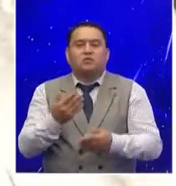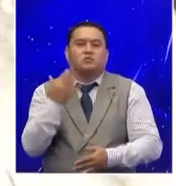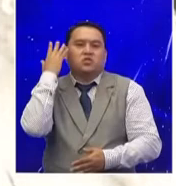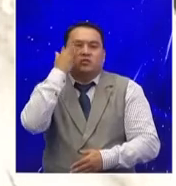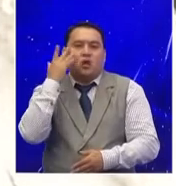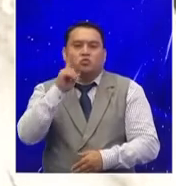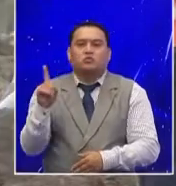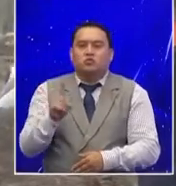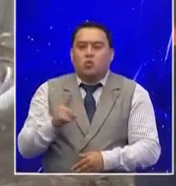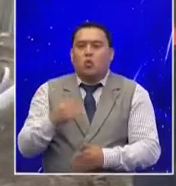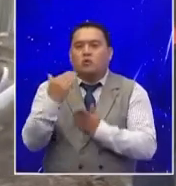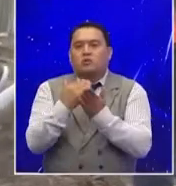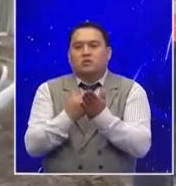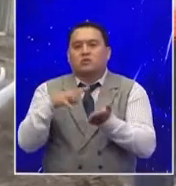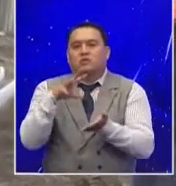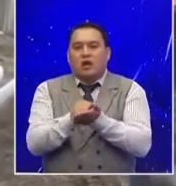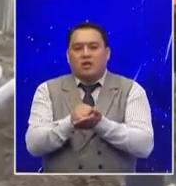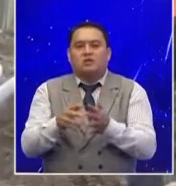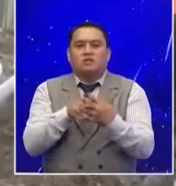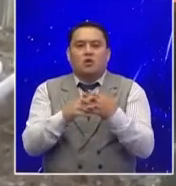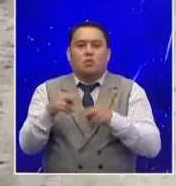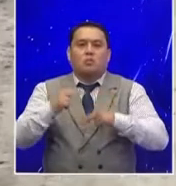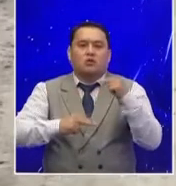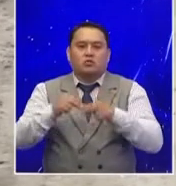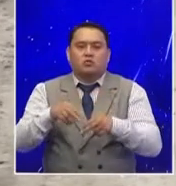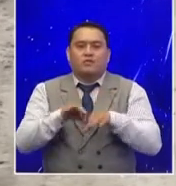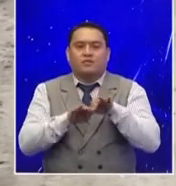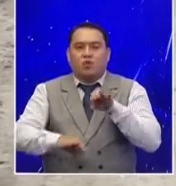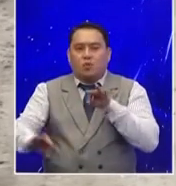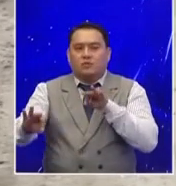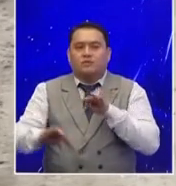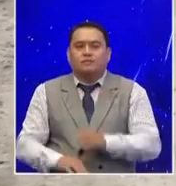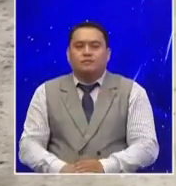года в рамках дорожной карты занятости в селе строится водопровод.